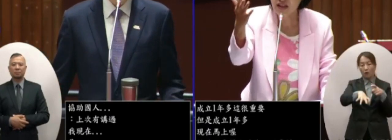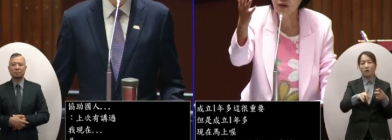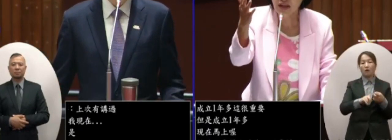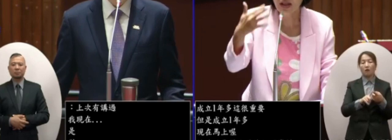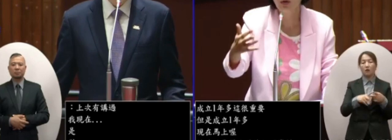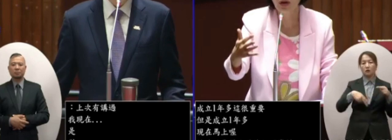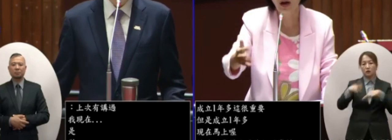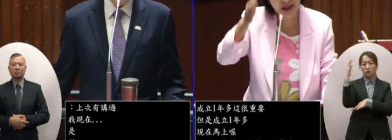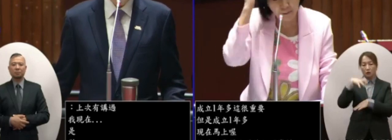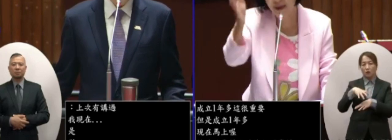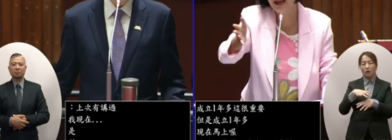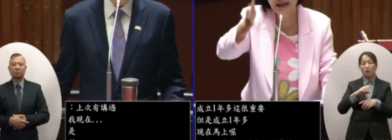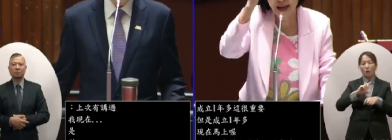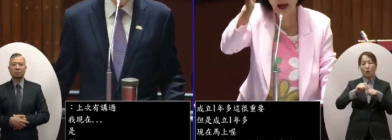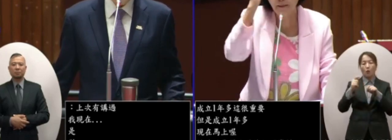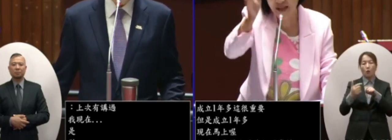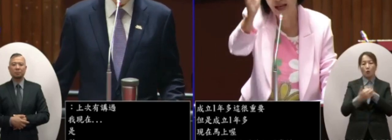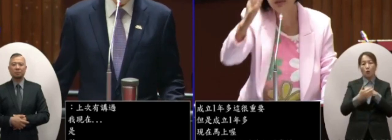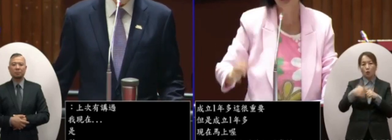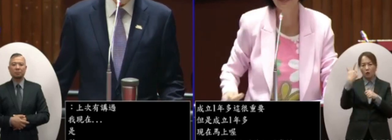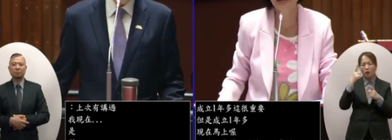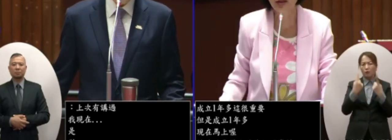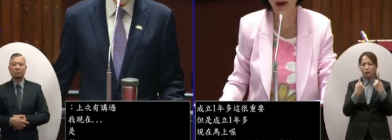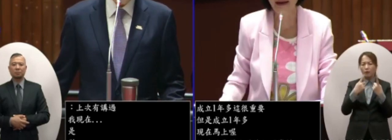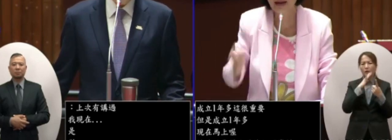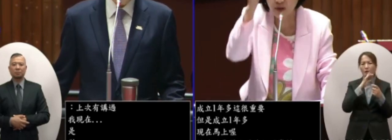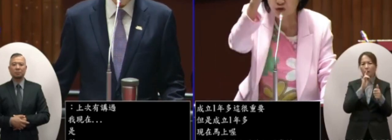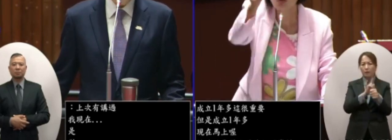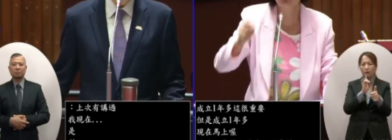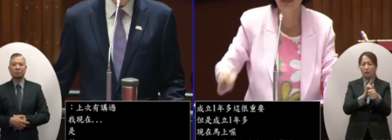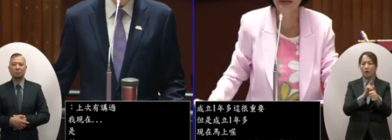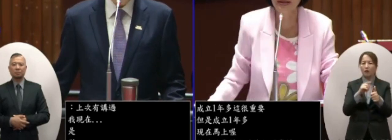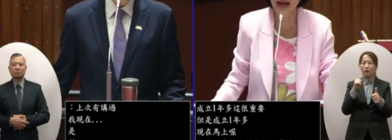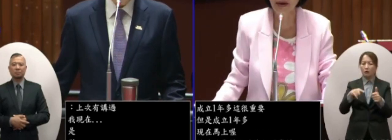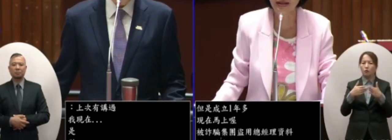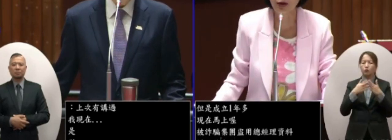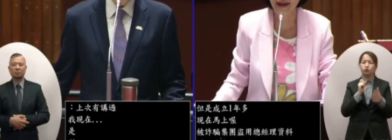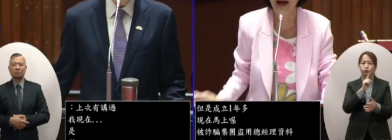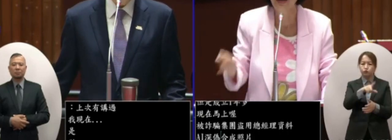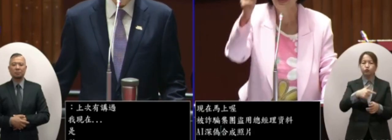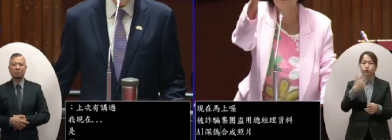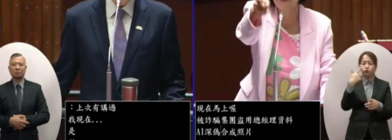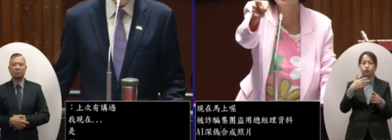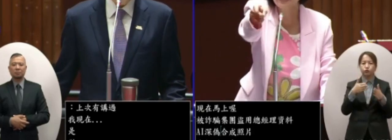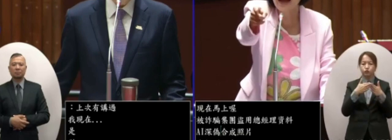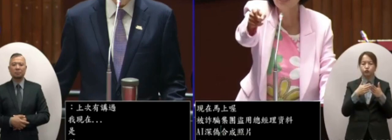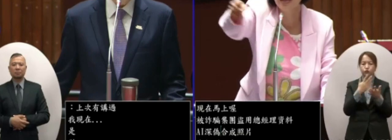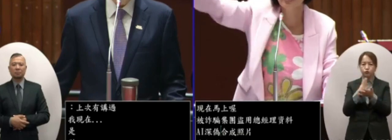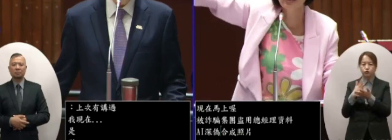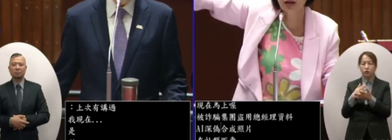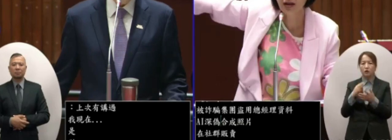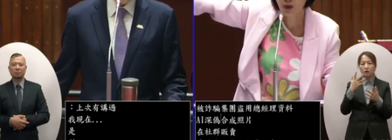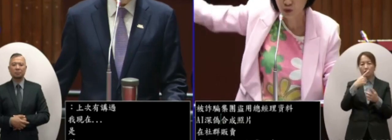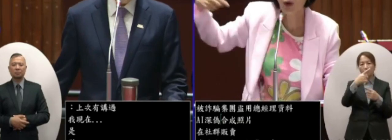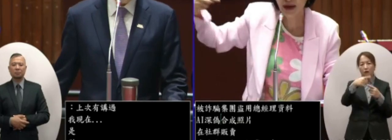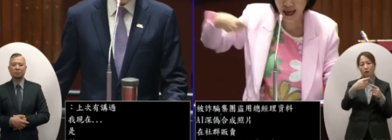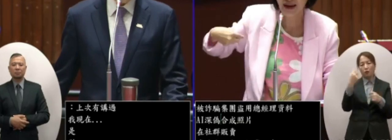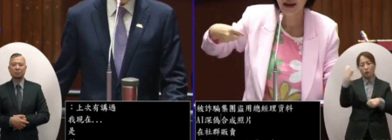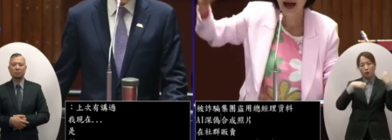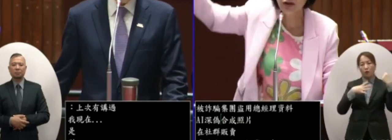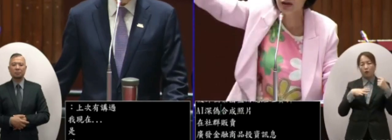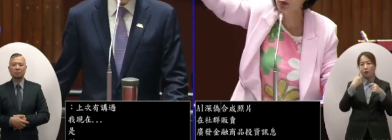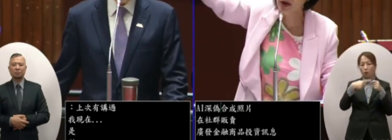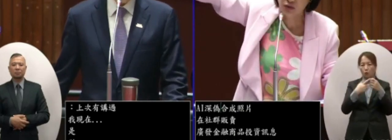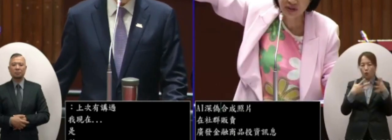哈，应该要比上诈骗集团呐、啊，你们的速度要比上诈骗集团呐、啊，他比你更了解，一年多来他就已经不断